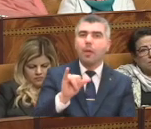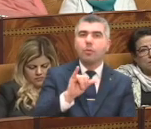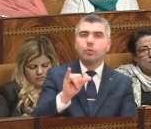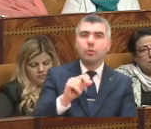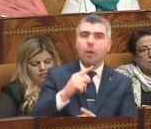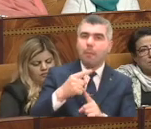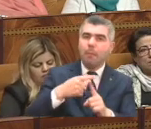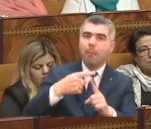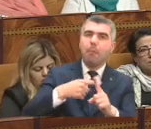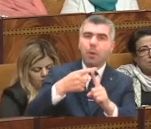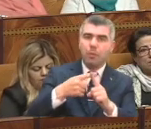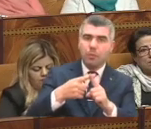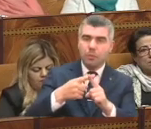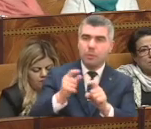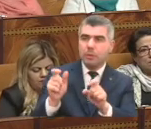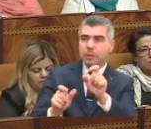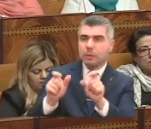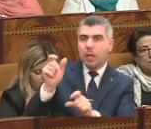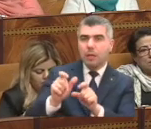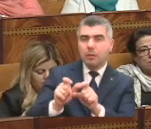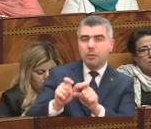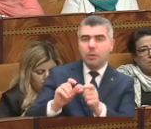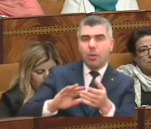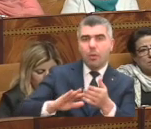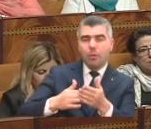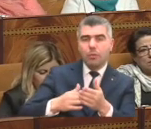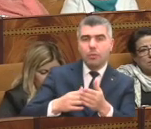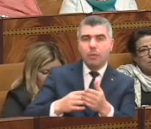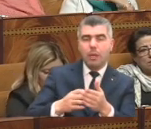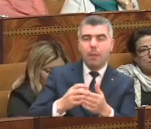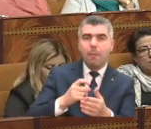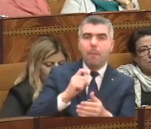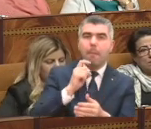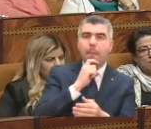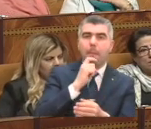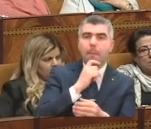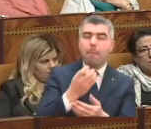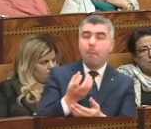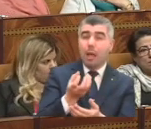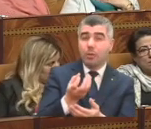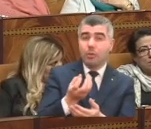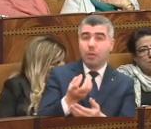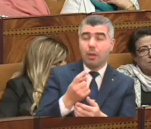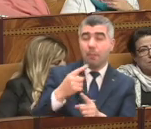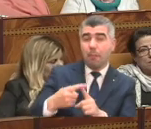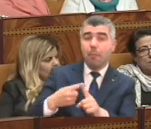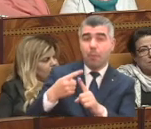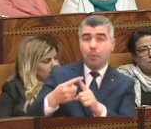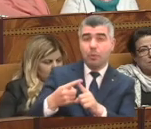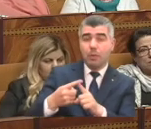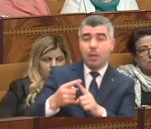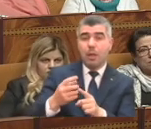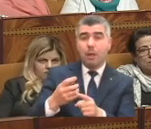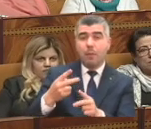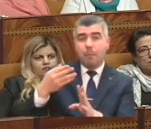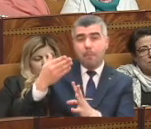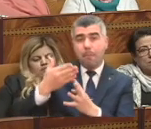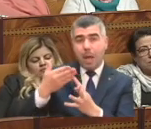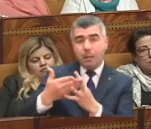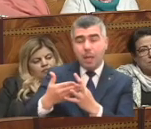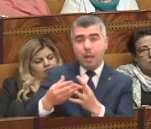اللي راه كتعيشوا البلاد دابا؟ الا شفتوا بان ماتيشه وصلت ل 12 درهم، بطاطا والبصله 9 دراهم، 10 دراهم،